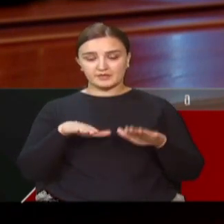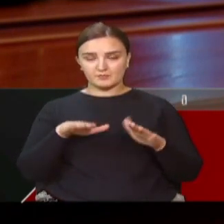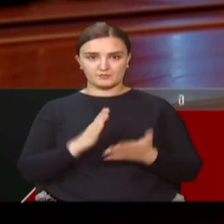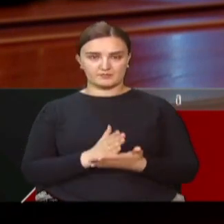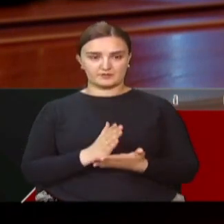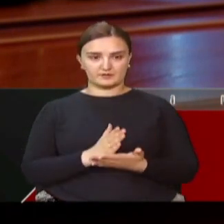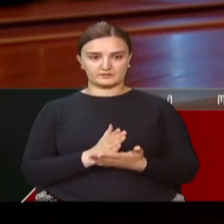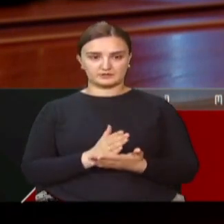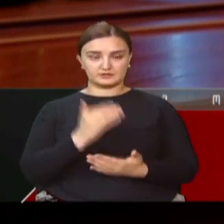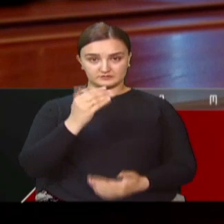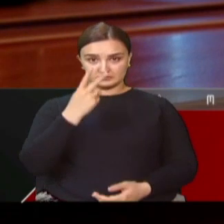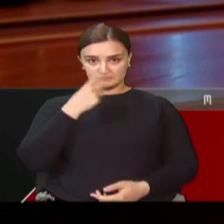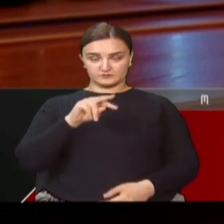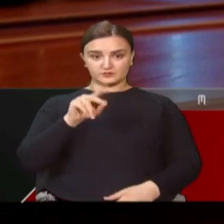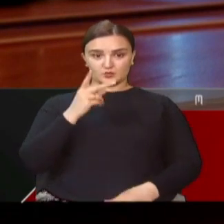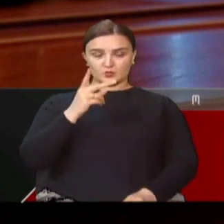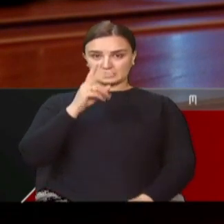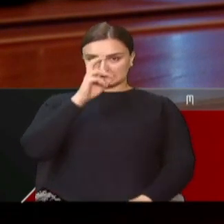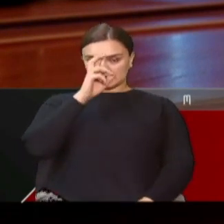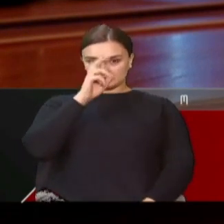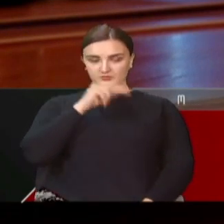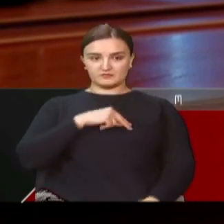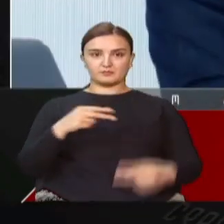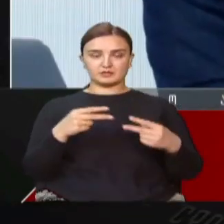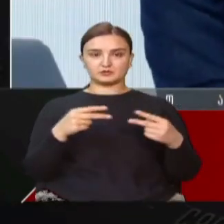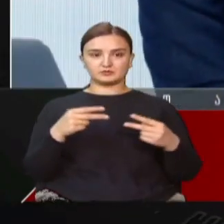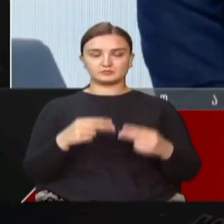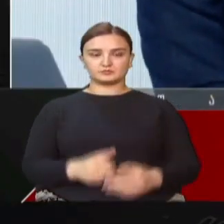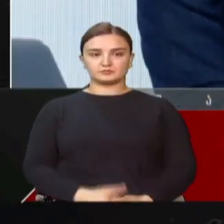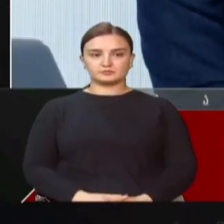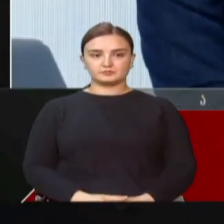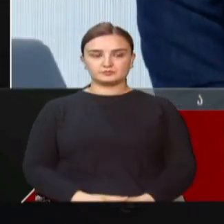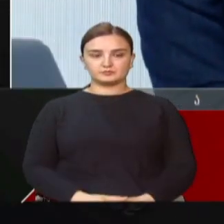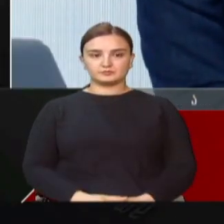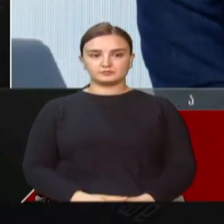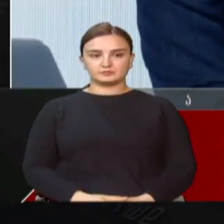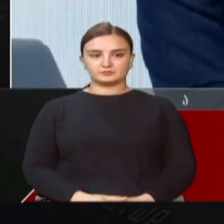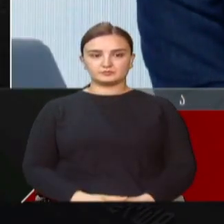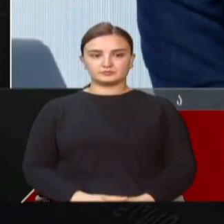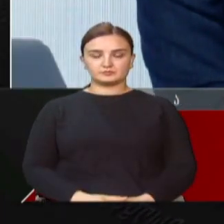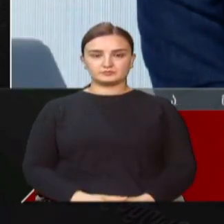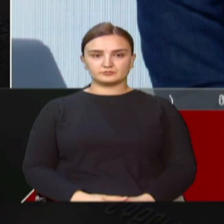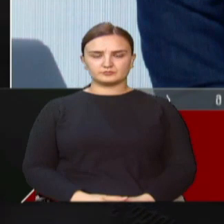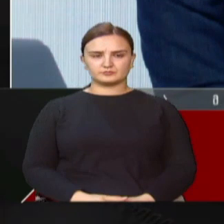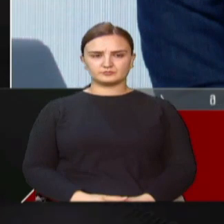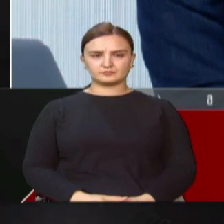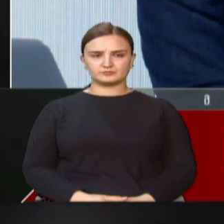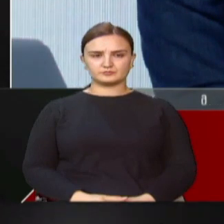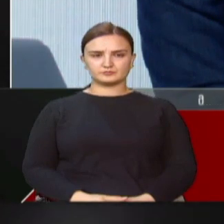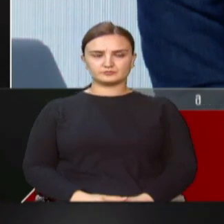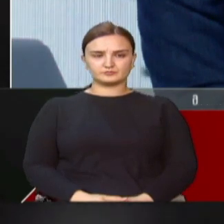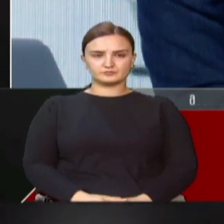უკავიათ. Თქვენ კი ნახავთ ორი სახელმწიფო, პარტნიორი სახელმწიფო. ბატონო გურა, საგარეო საქმეთა სამინისტრო ვოლოდიმირ ზელენსკის გადაწყვეტილება გაუმართლებელი